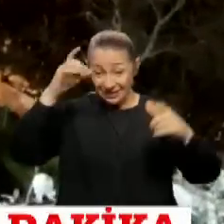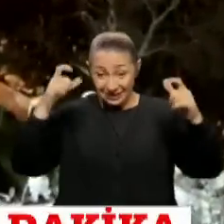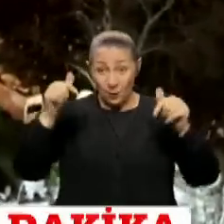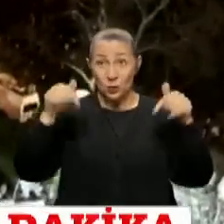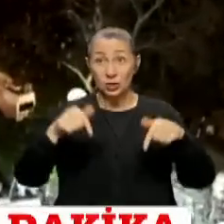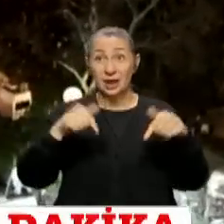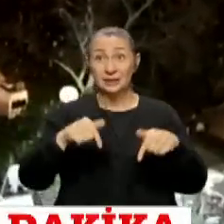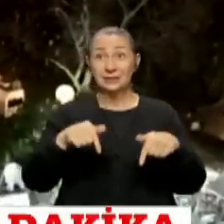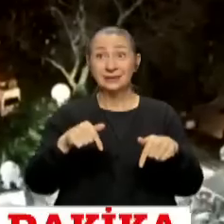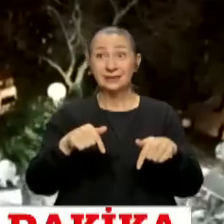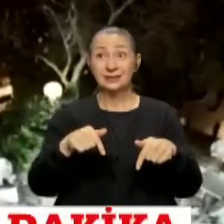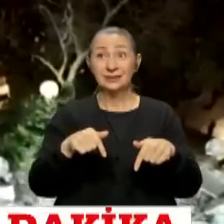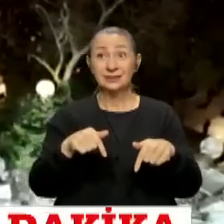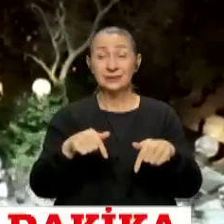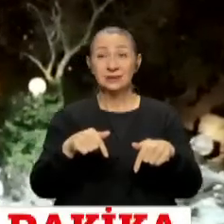İstanbul'dan